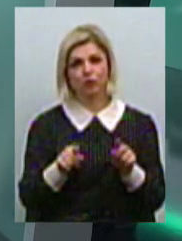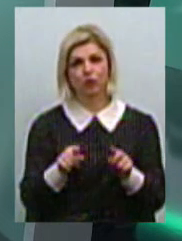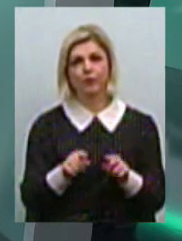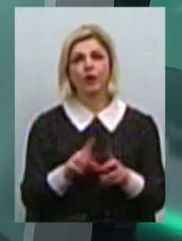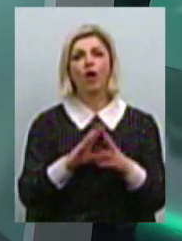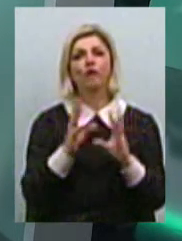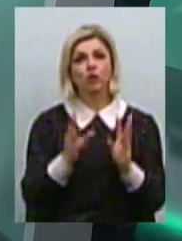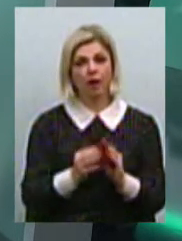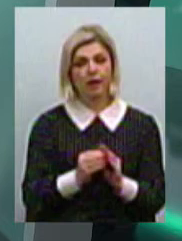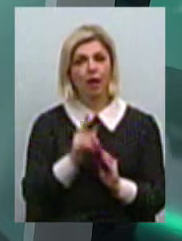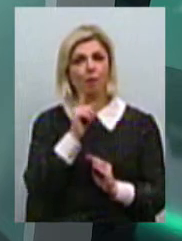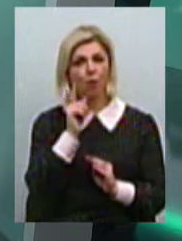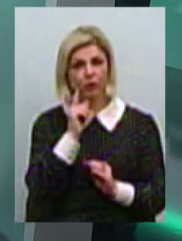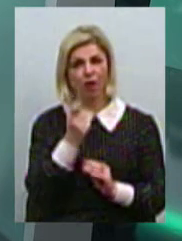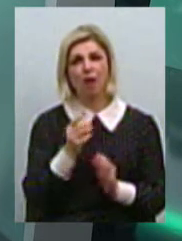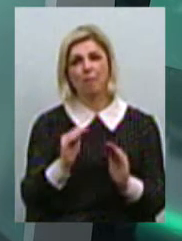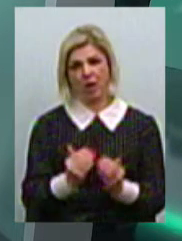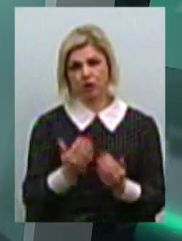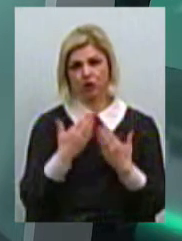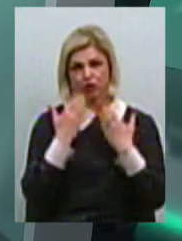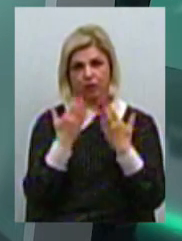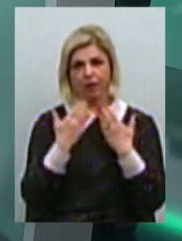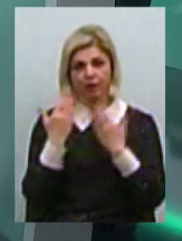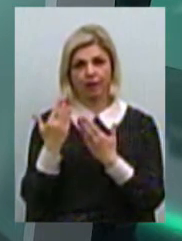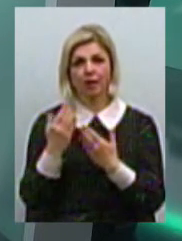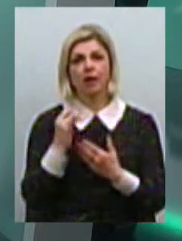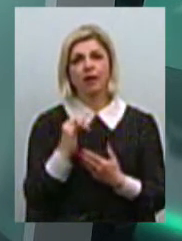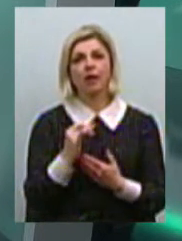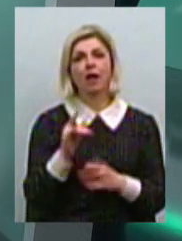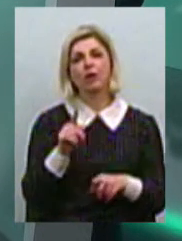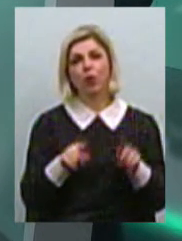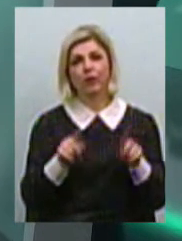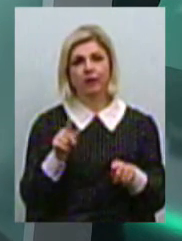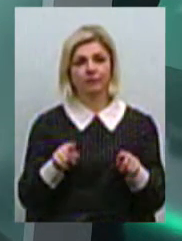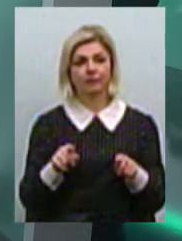взагалі молодь менше читає, і, ви знаєте, іноді,